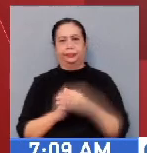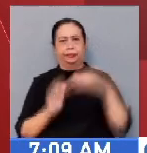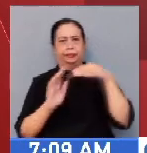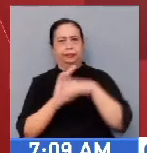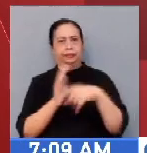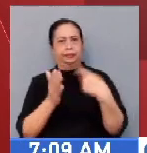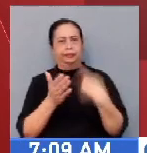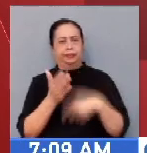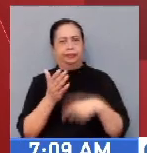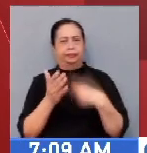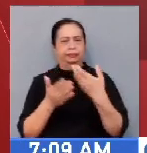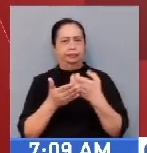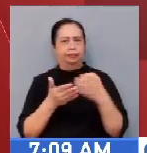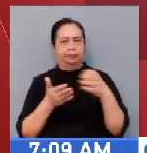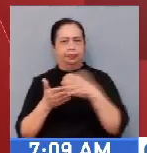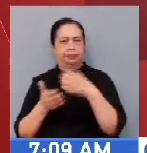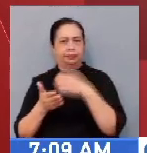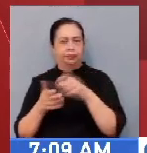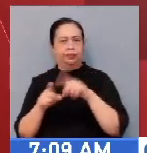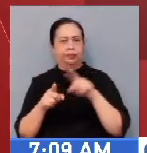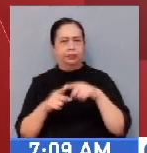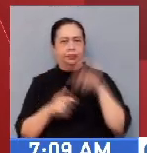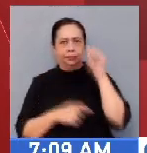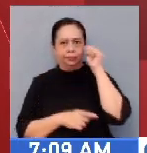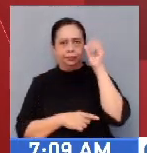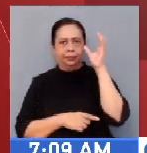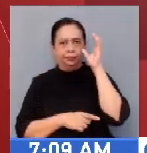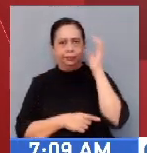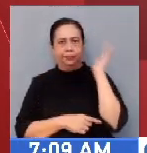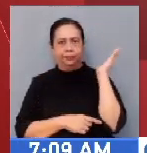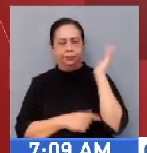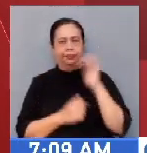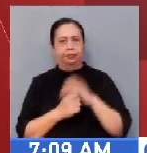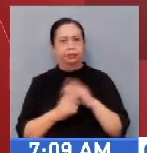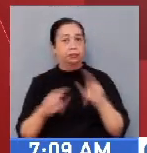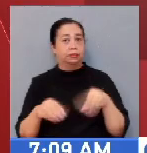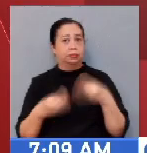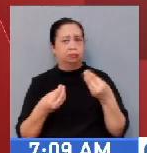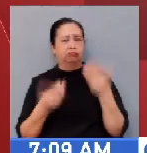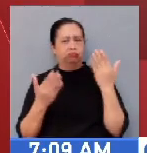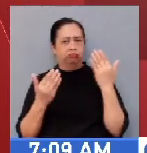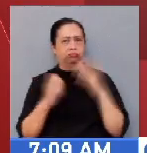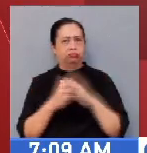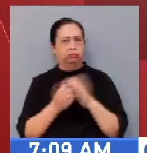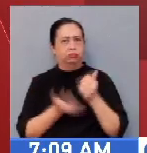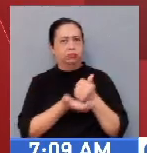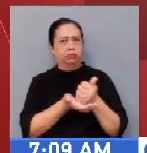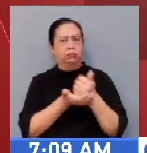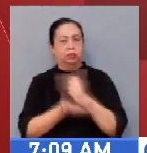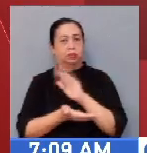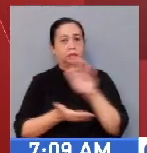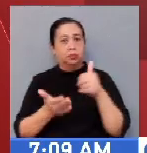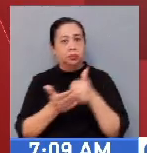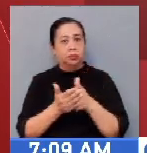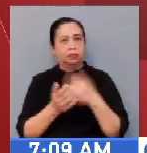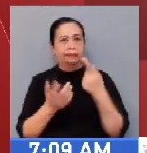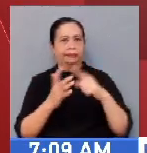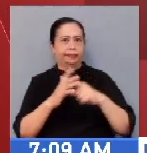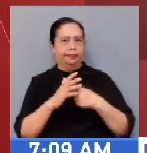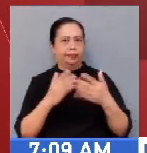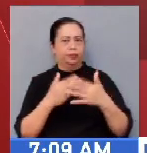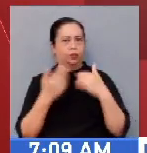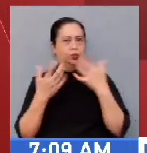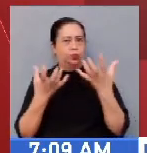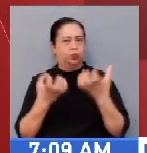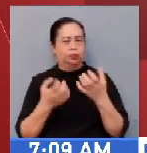din ang hirit ni Amado Cantong. Bigyan din daw sana ng ayuda ang lahat bilang panimula sa mga gustong magnegosyo. Para